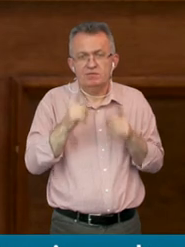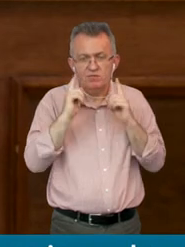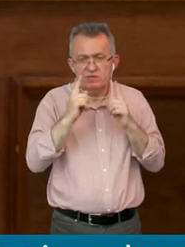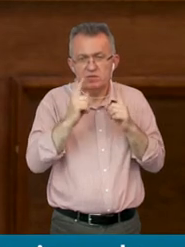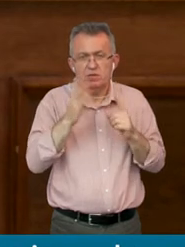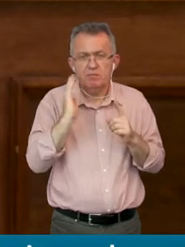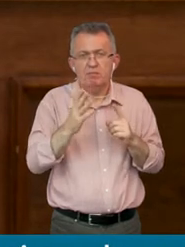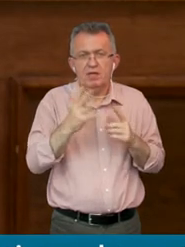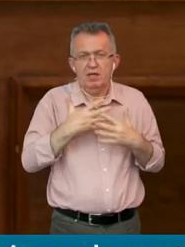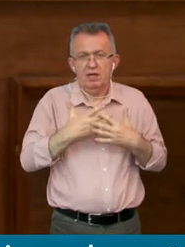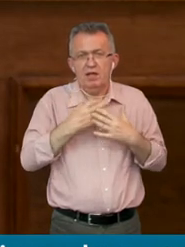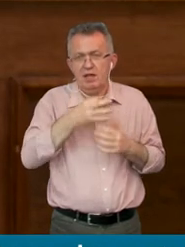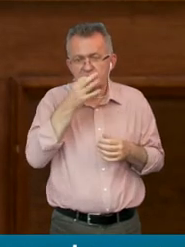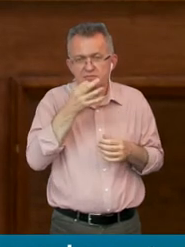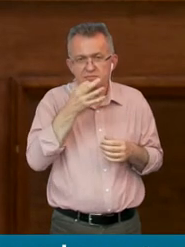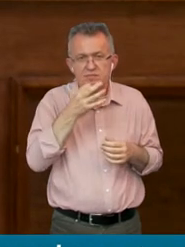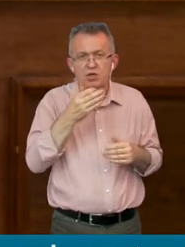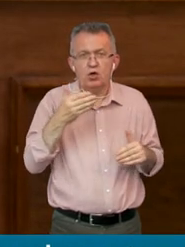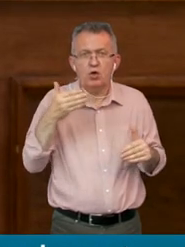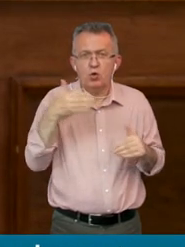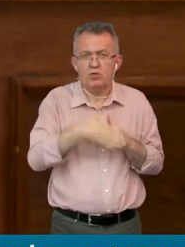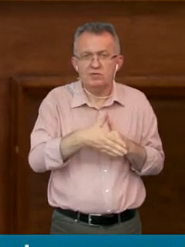mocno oddech nastąpi z końcem